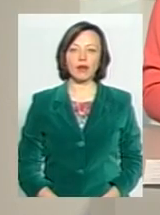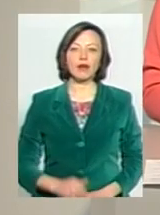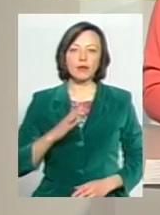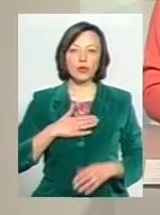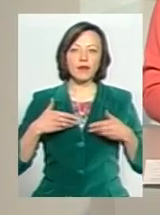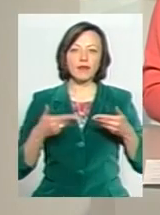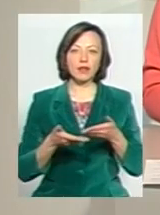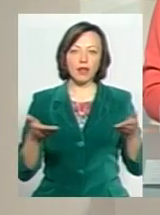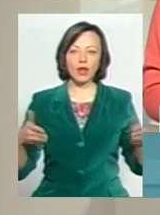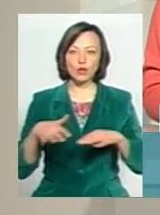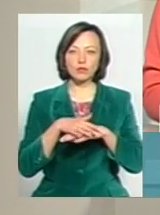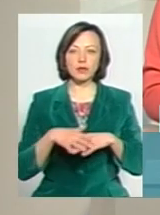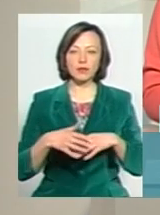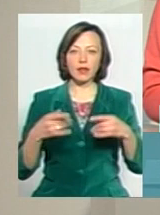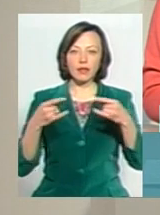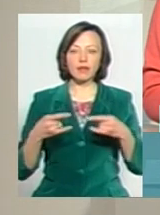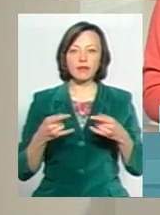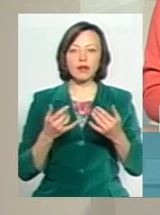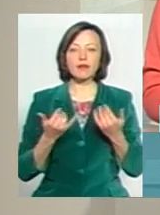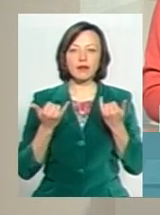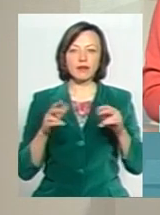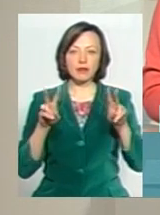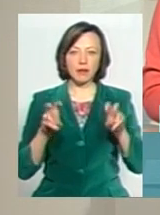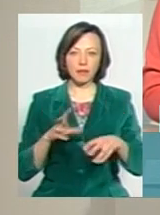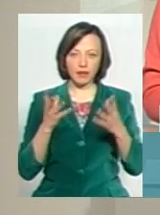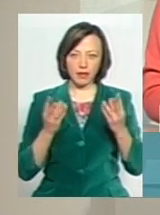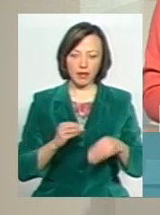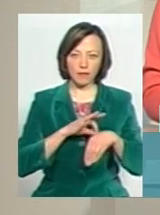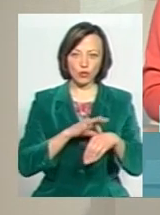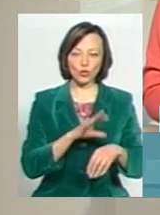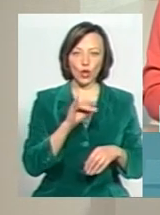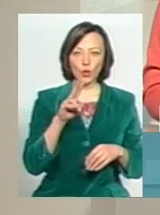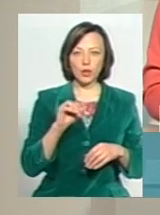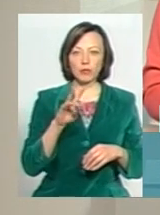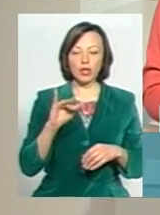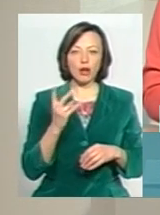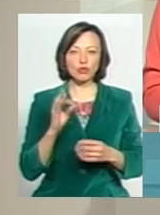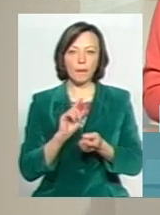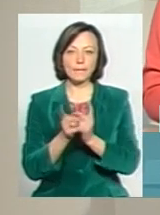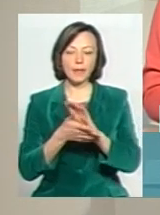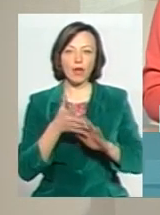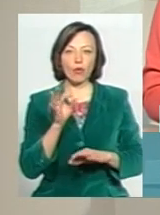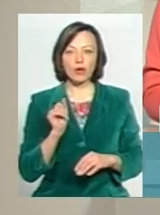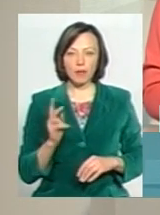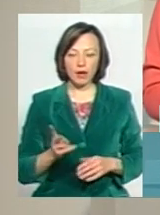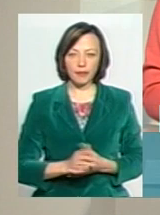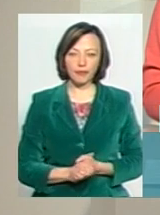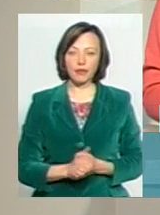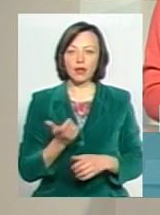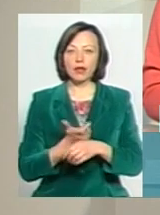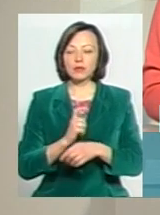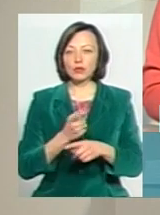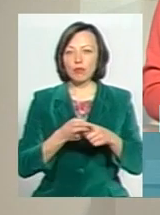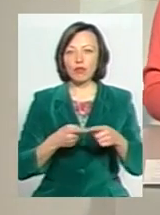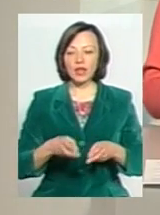Мої вітання на Суспільному. Тема дня. Сьогодні для вас у студії працює ведуча Юна Мітрашко, переклад на мову жестів Ольга Рибак. Більше